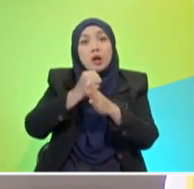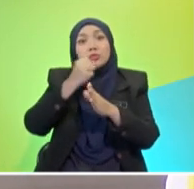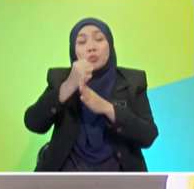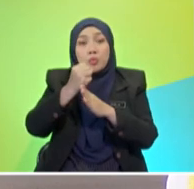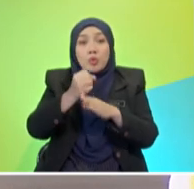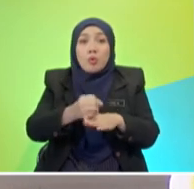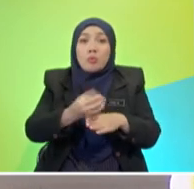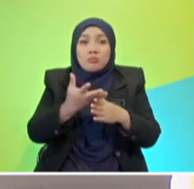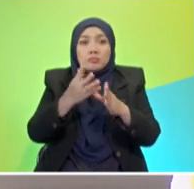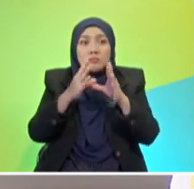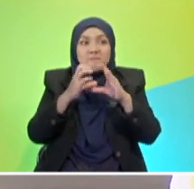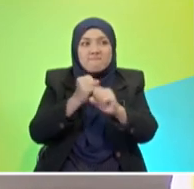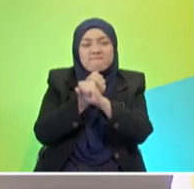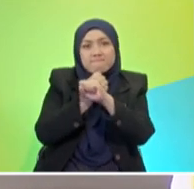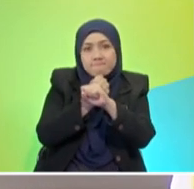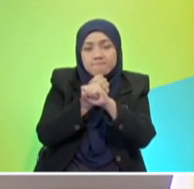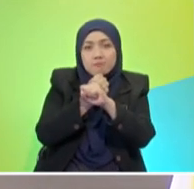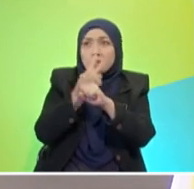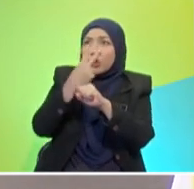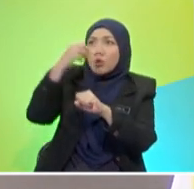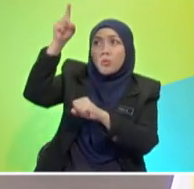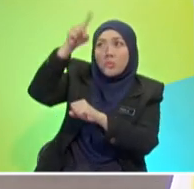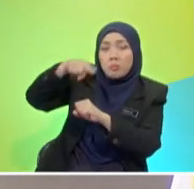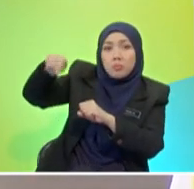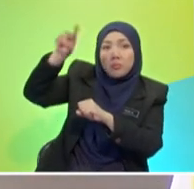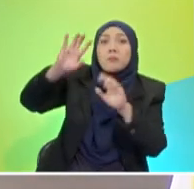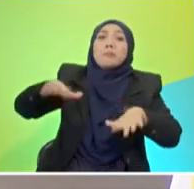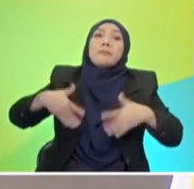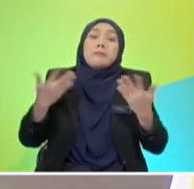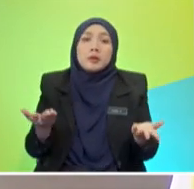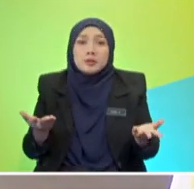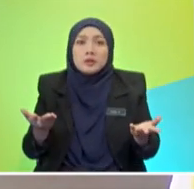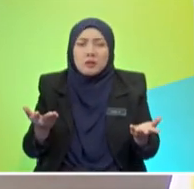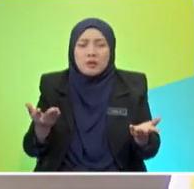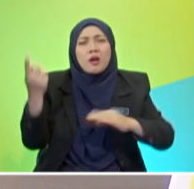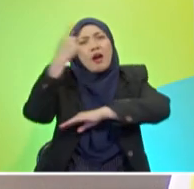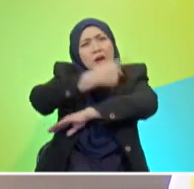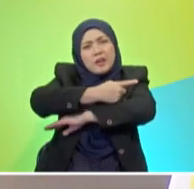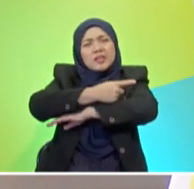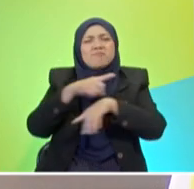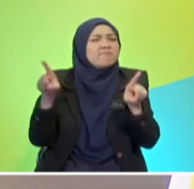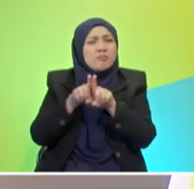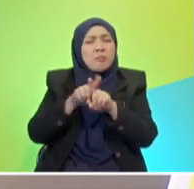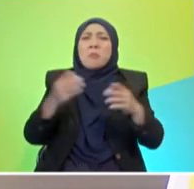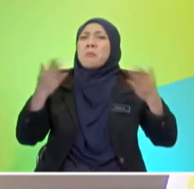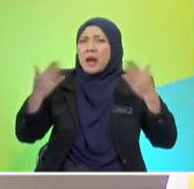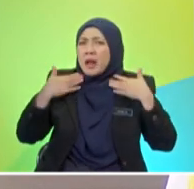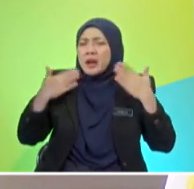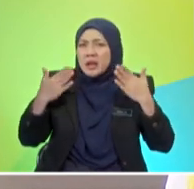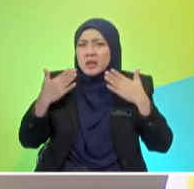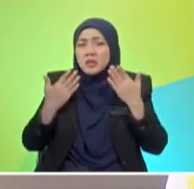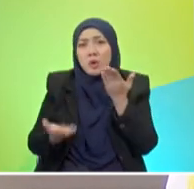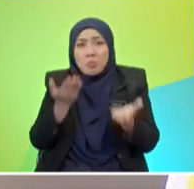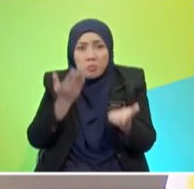cikgu, sebab ada matahari kan, cikgu. Hari tu macam panas kan sebab ada matahari. Jadi saya rasa ataupun saya